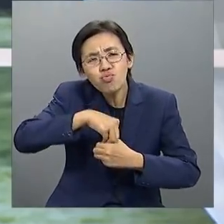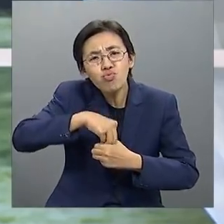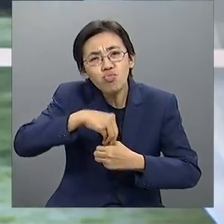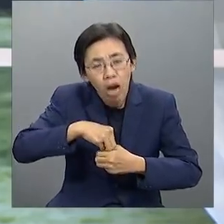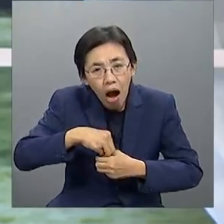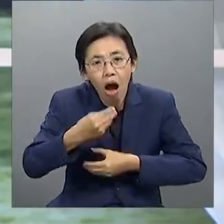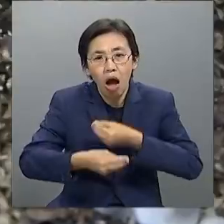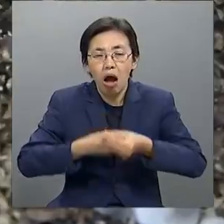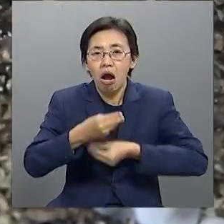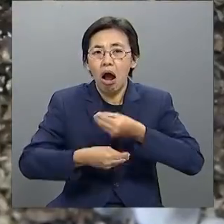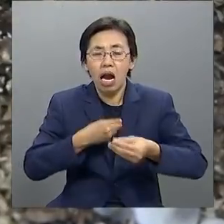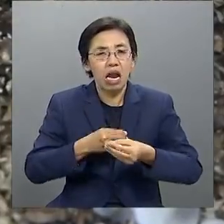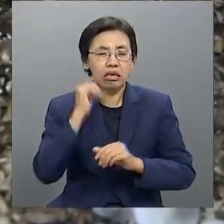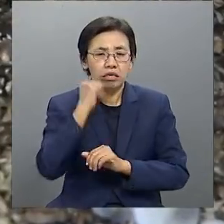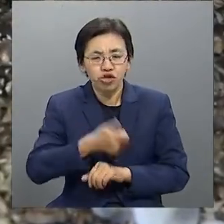อีกด้วยค่ะ